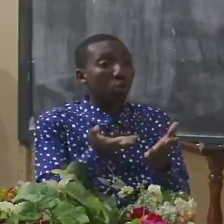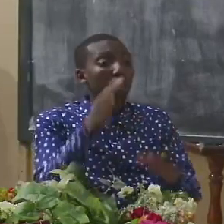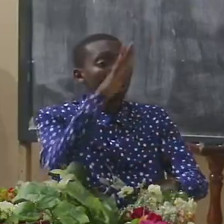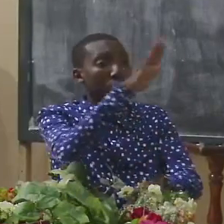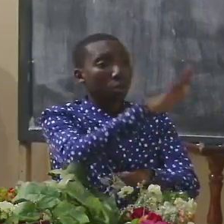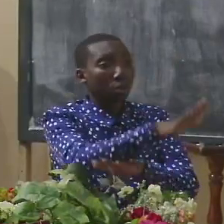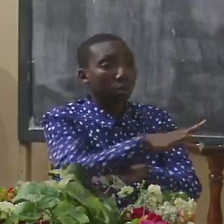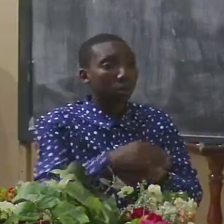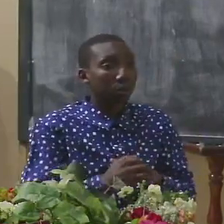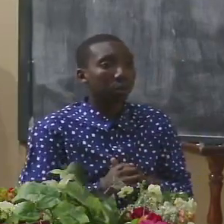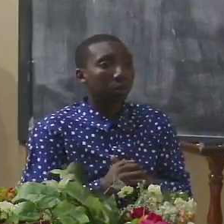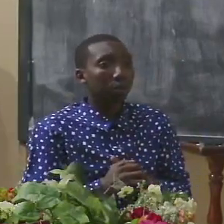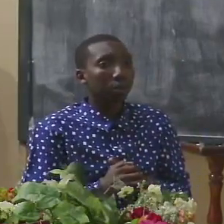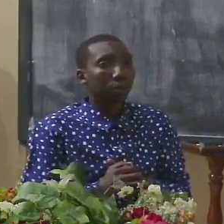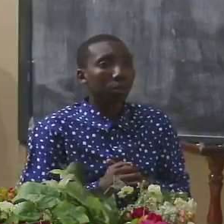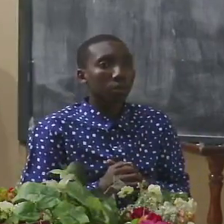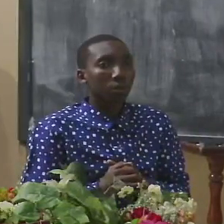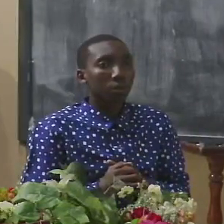Ce soir,